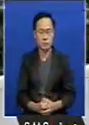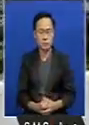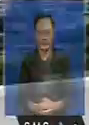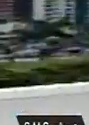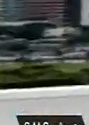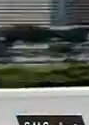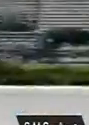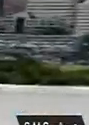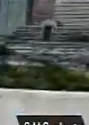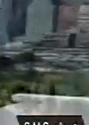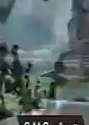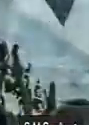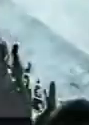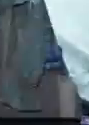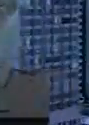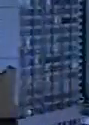ค่ะ